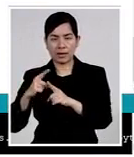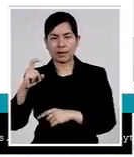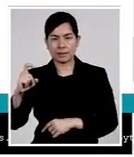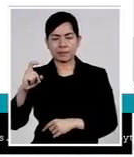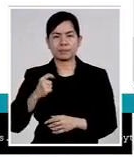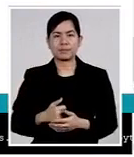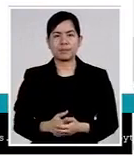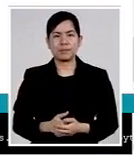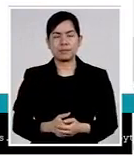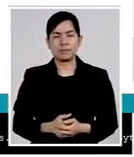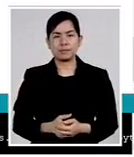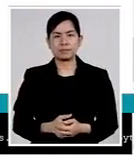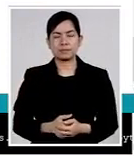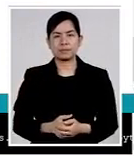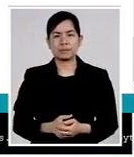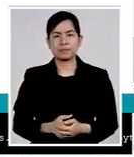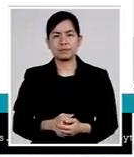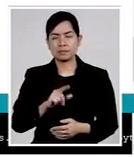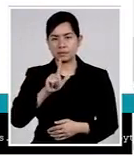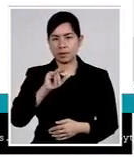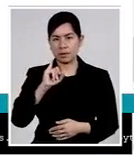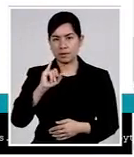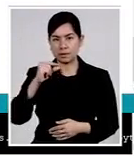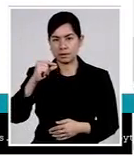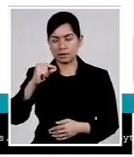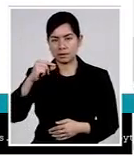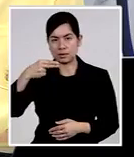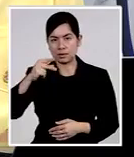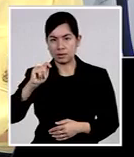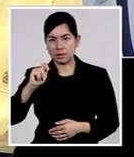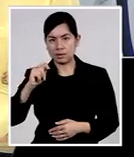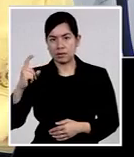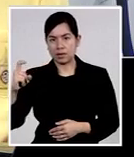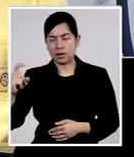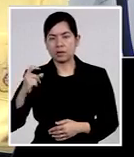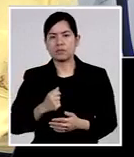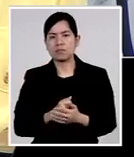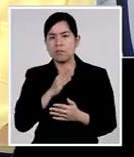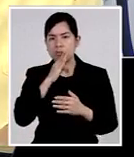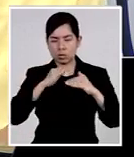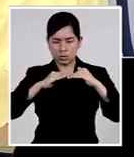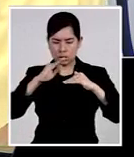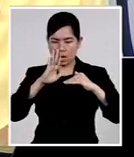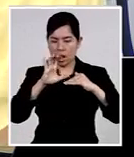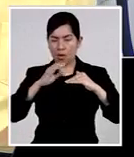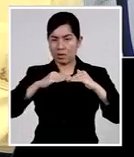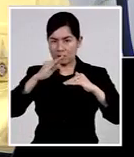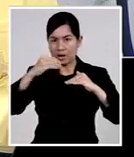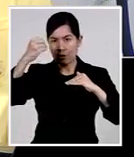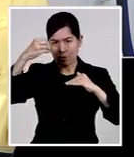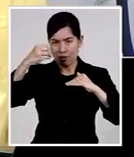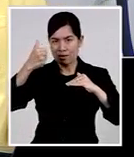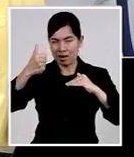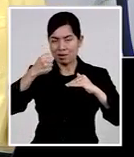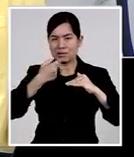ลท์ x มากกว่า500หลอดไฟติดถ้าน้อยกว่าถ้าอยู่